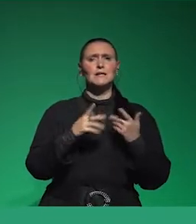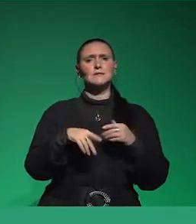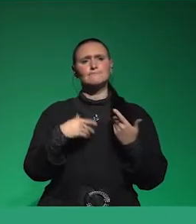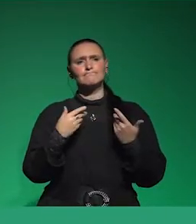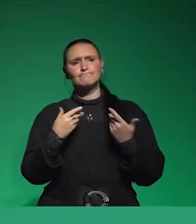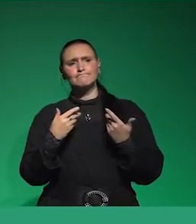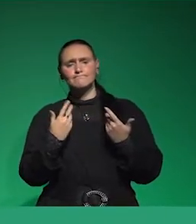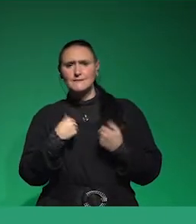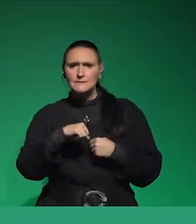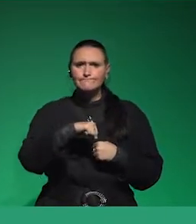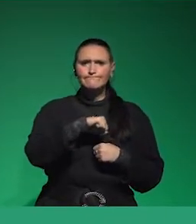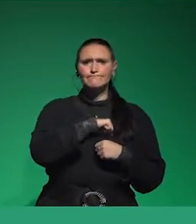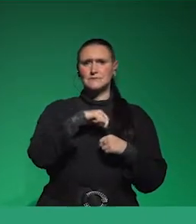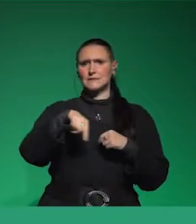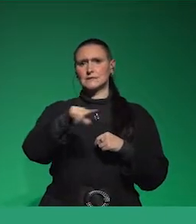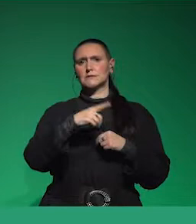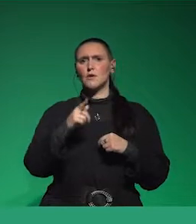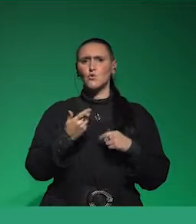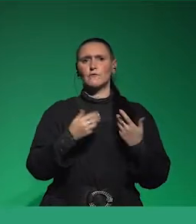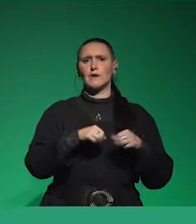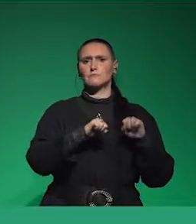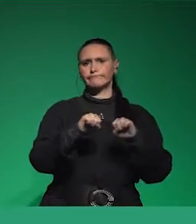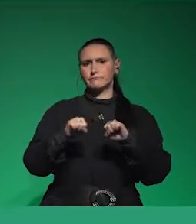gehen kann und bewahrt werden kann.